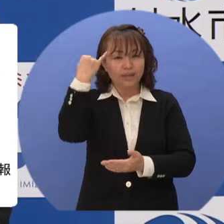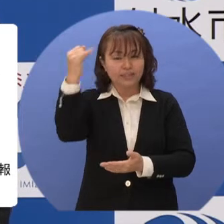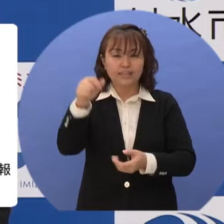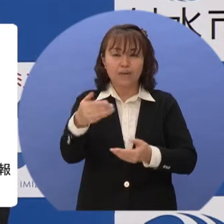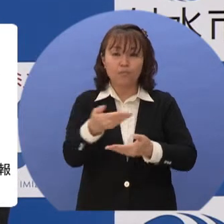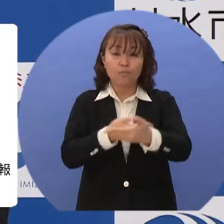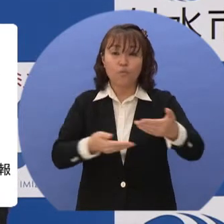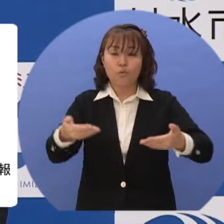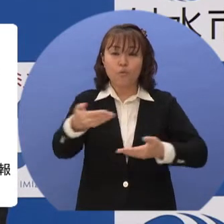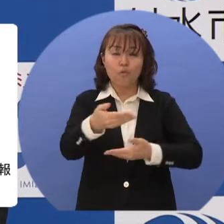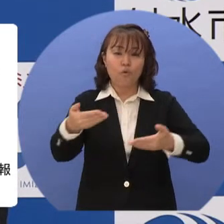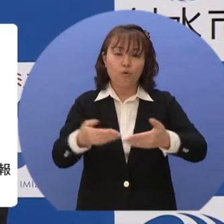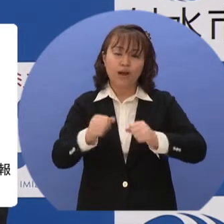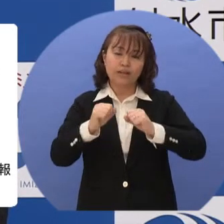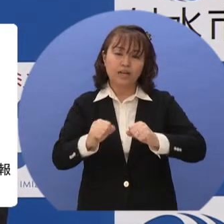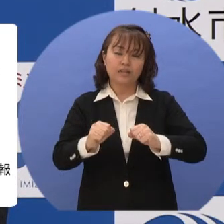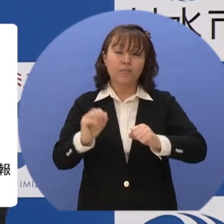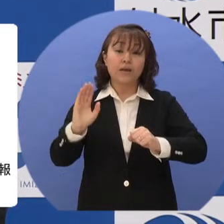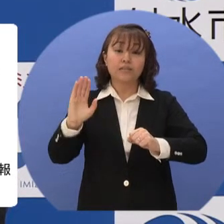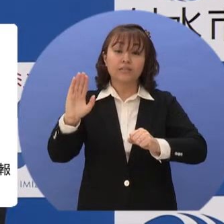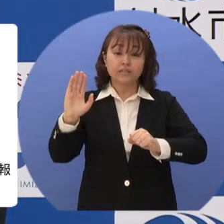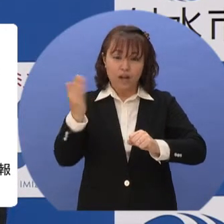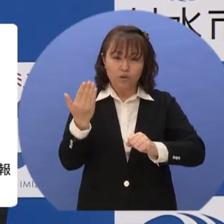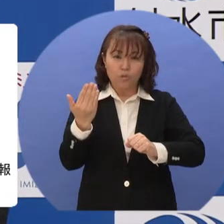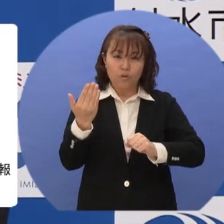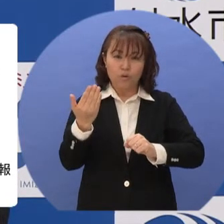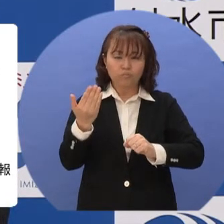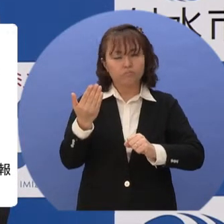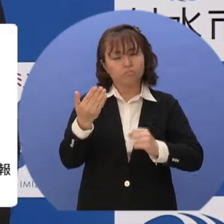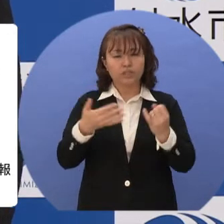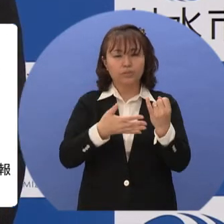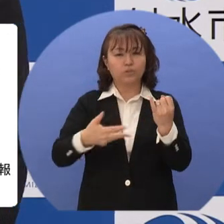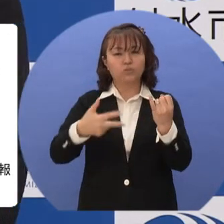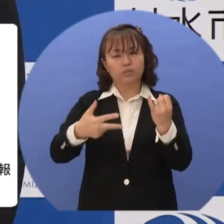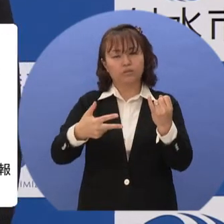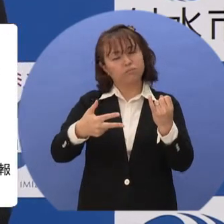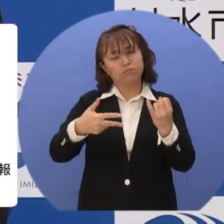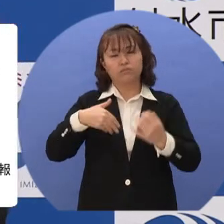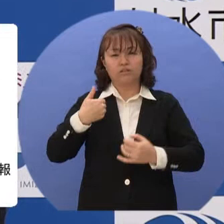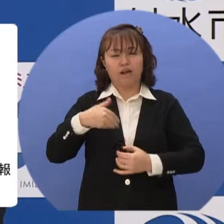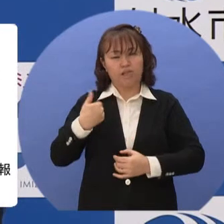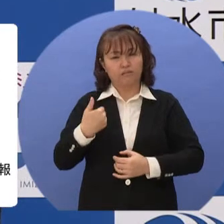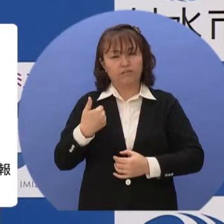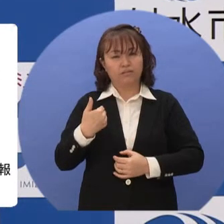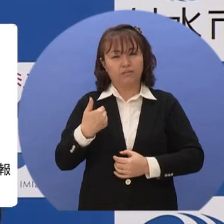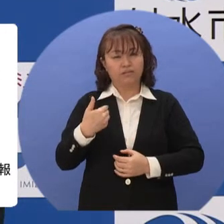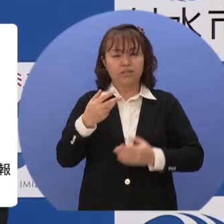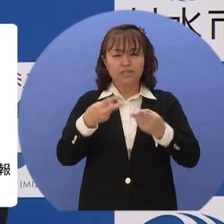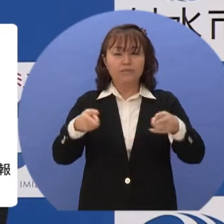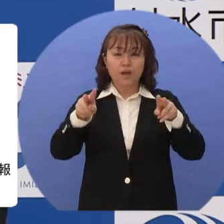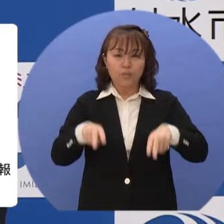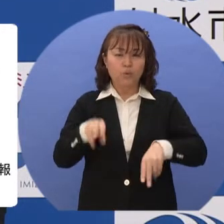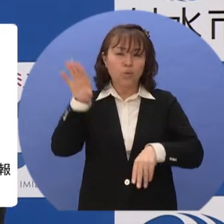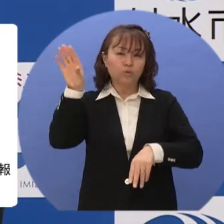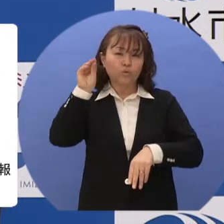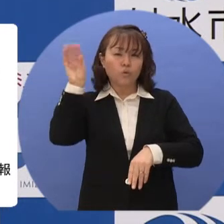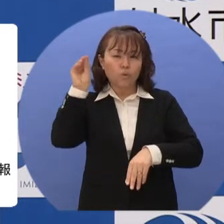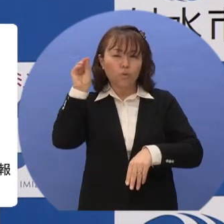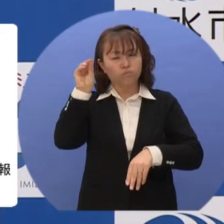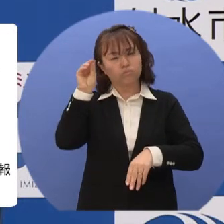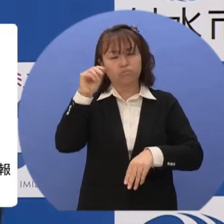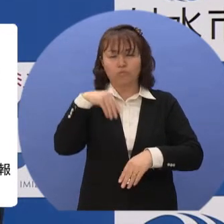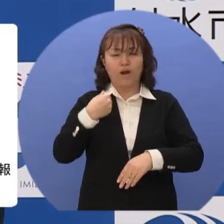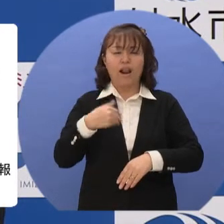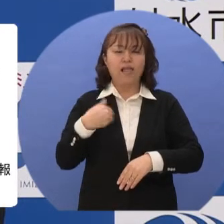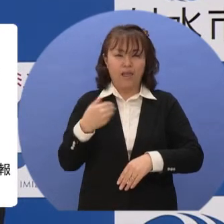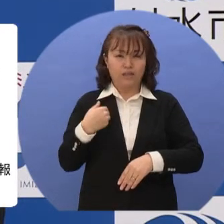もその中でもですねえ正直水市のことよく知らないと市のイベントの情報などについてもあまりよくわからないと